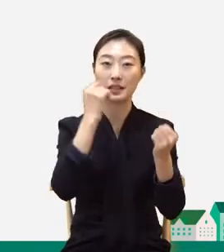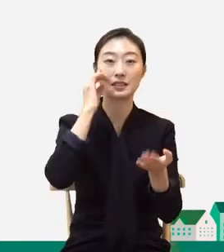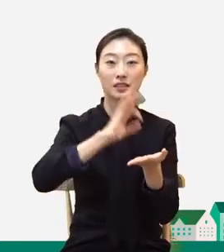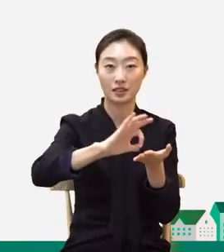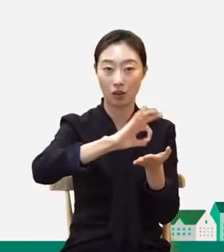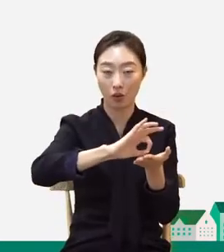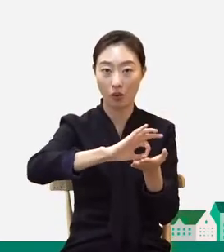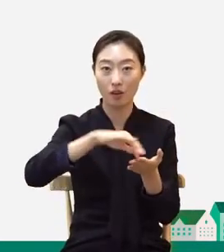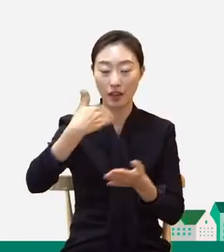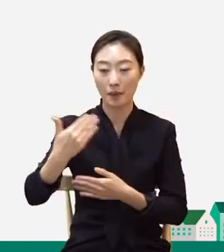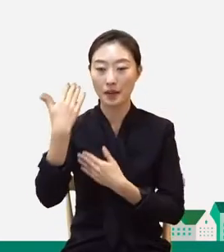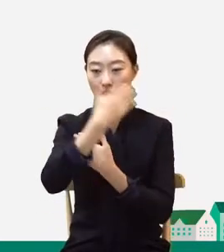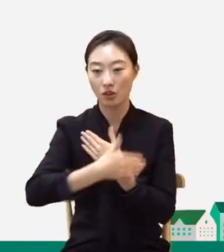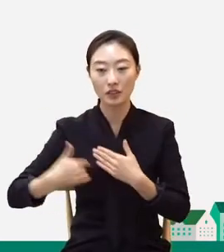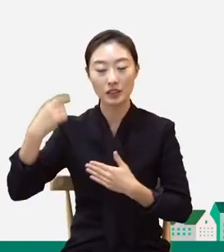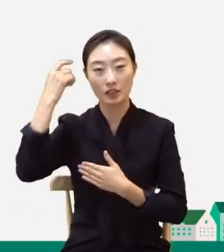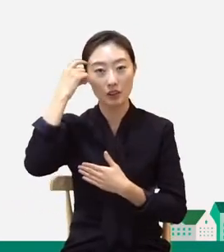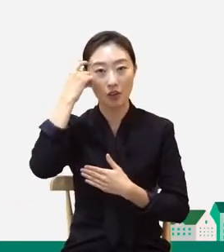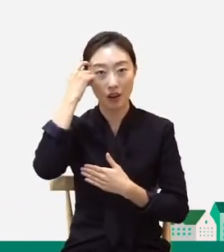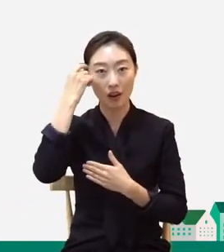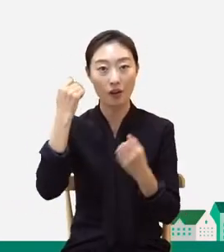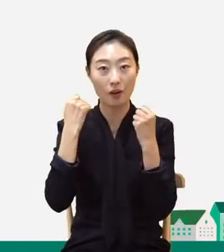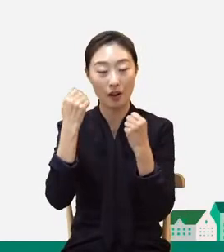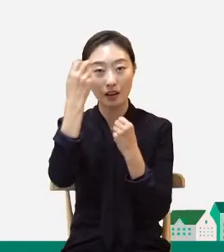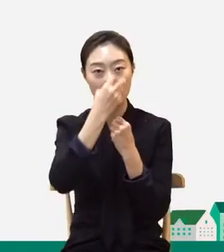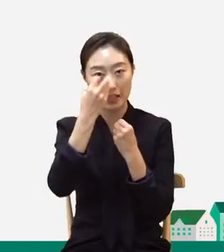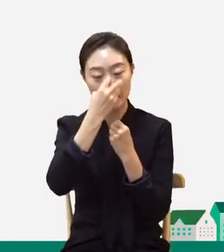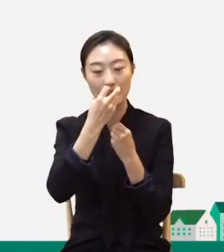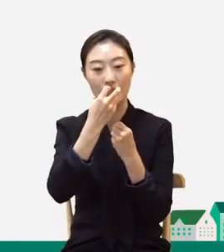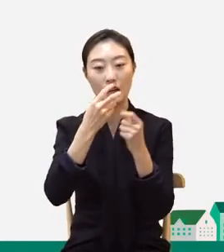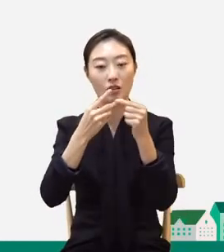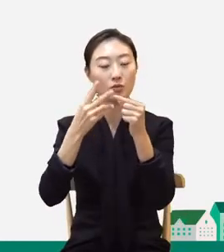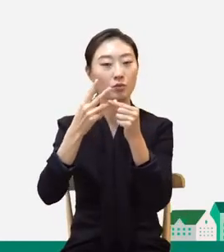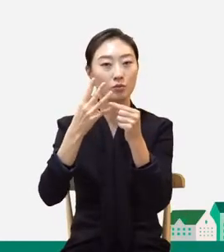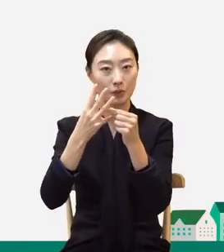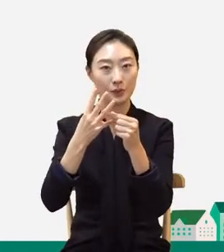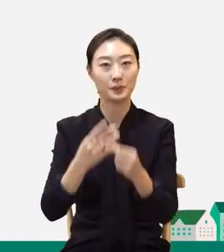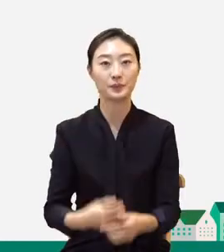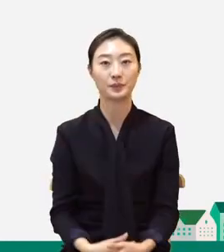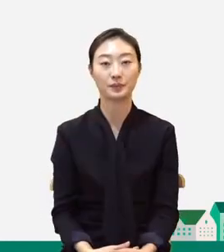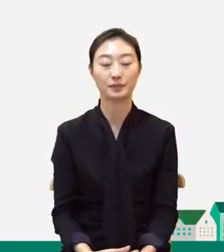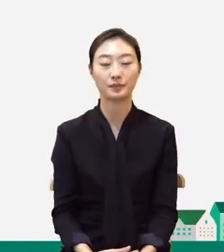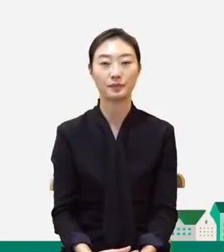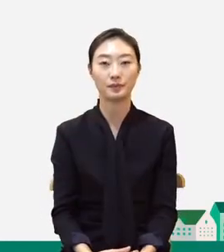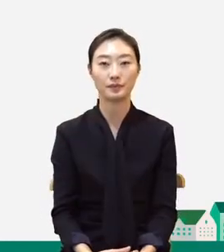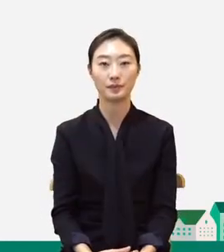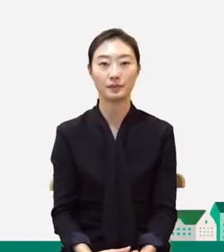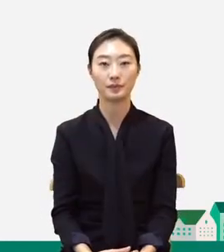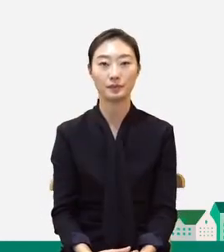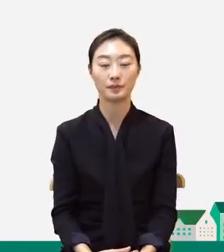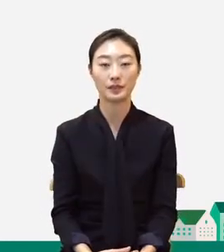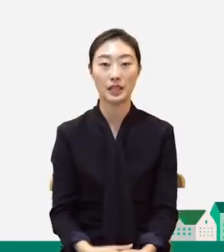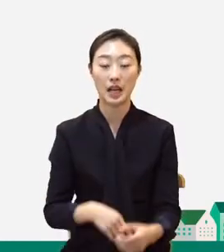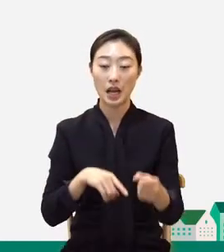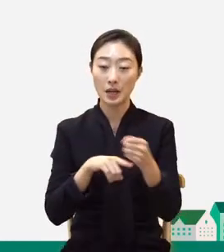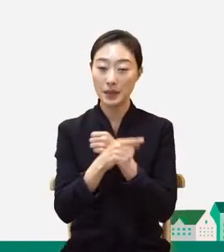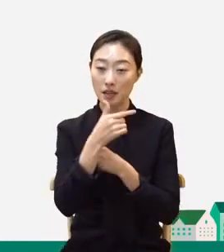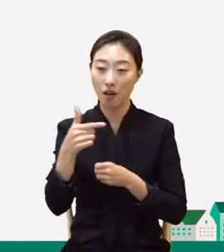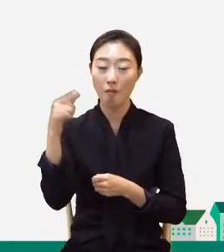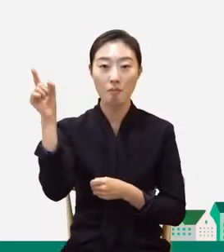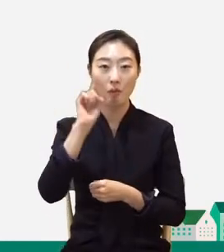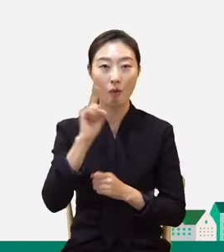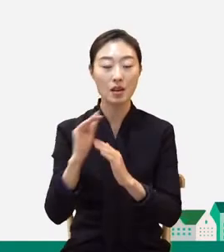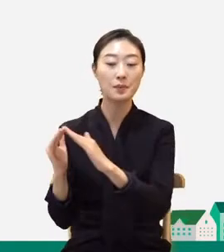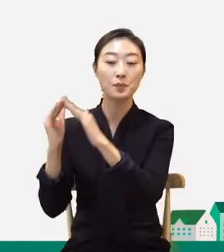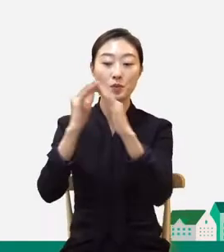되었고 정신건강관리, 사회기술 이런 순으로 제공이 되었습니다. 그리고 또 의미 있었던 부분은